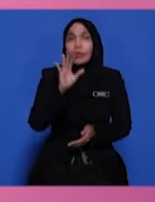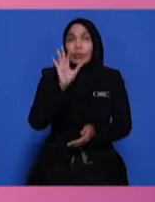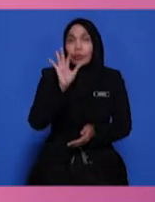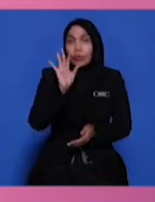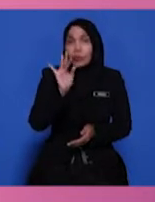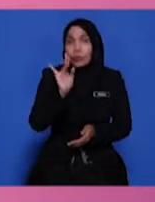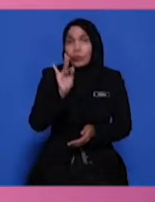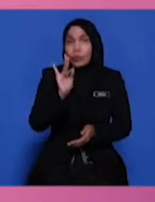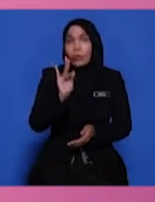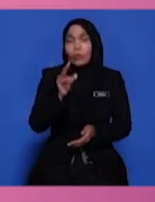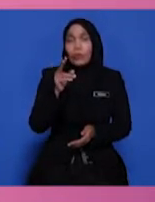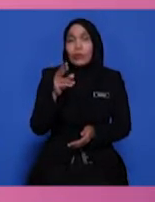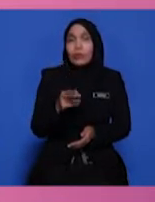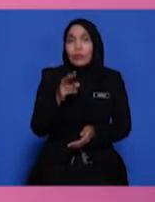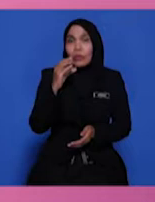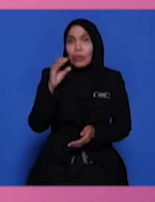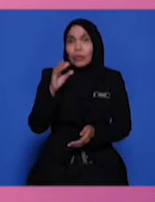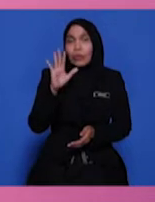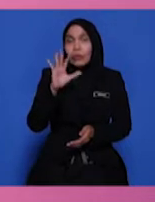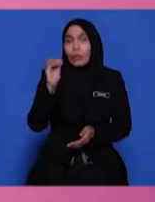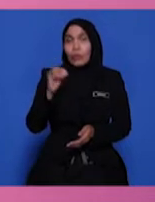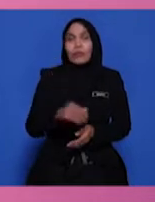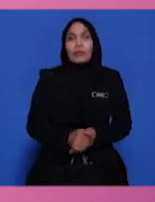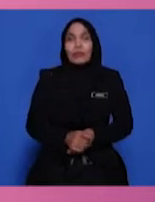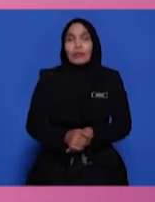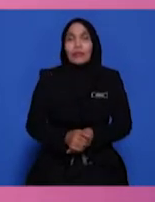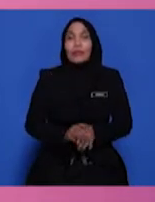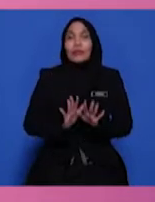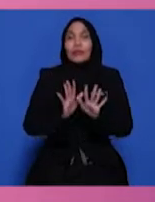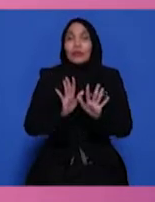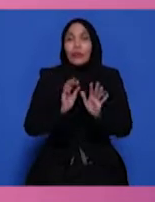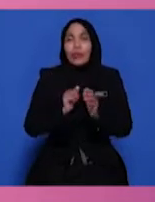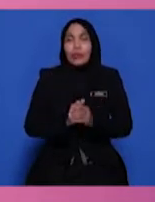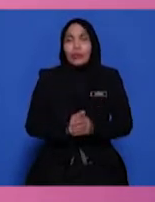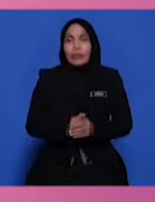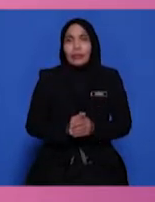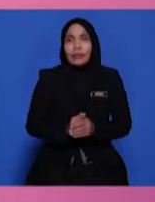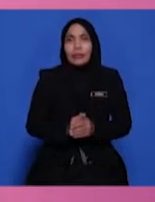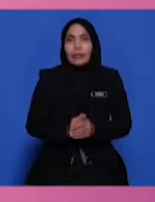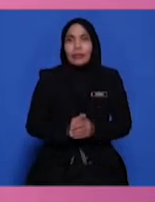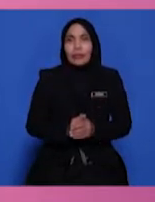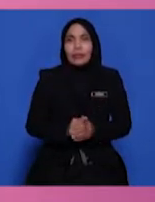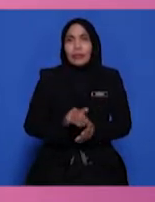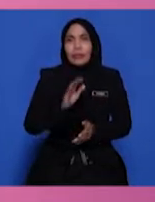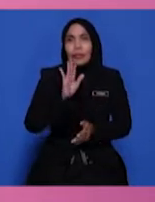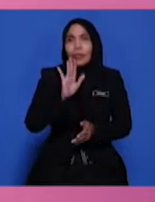RM5,750. Baki pendapatan tolak jumlah perbelanjaan ialah